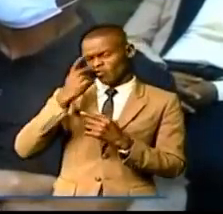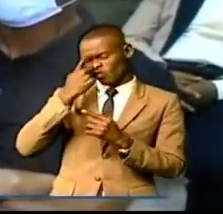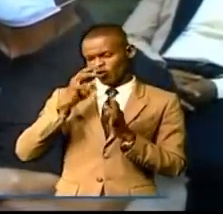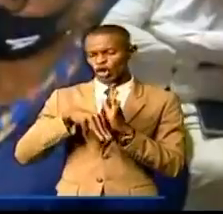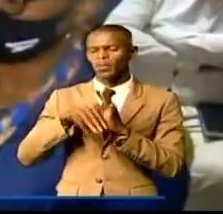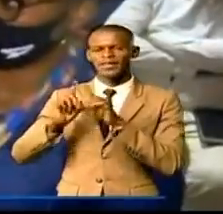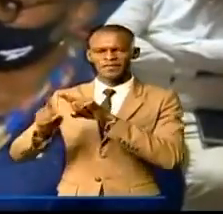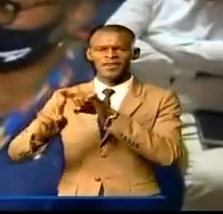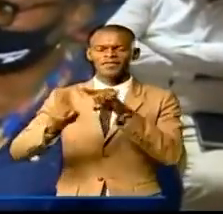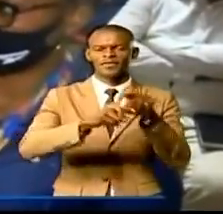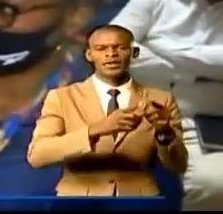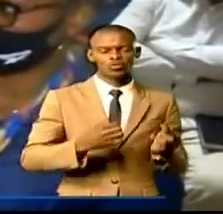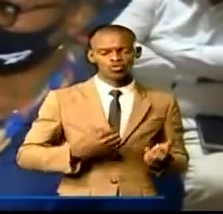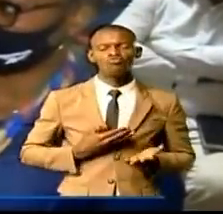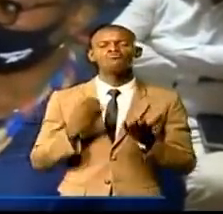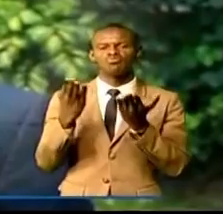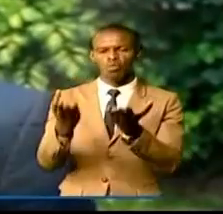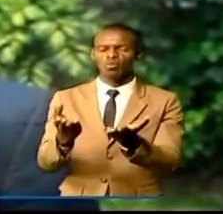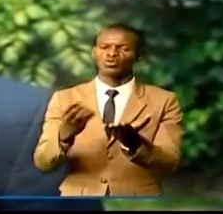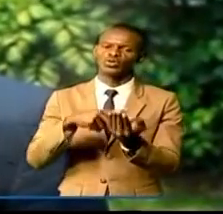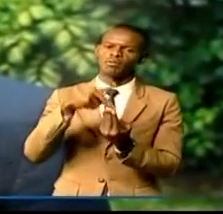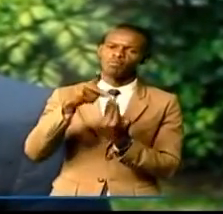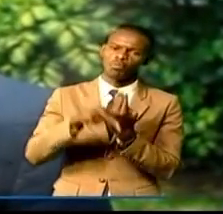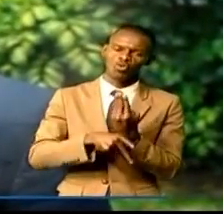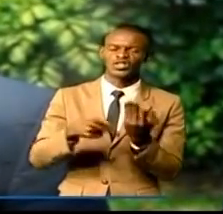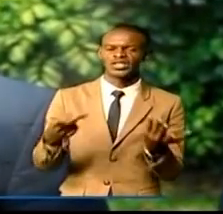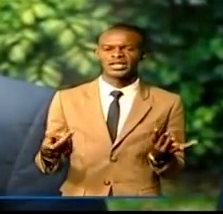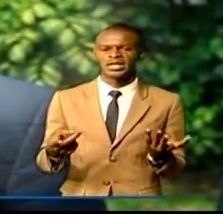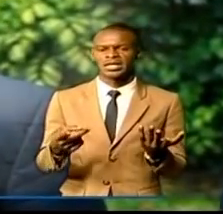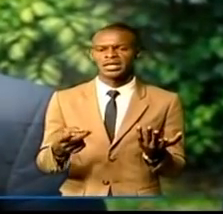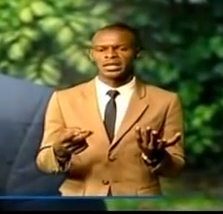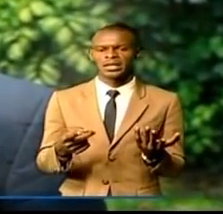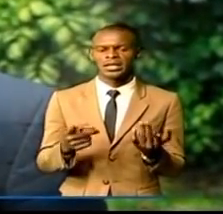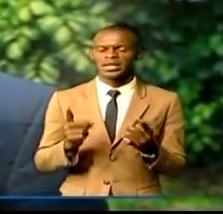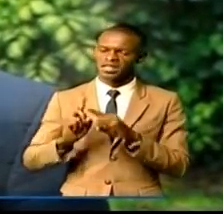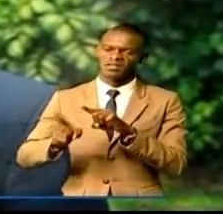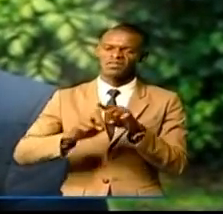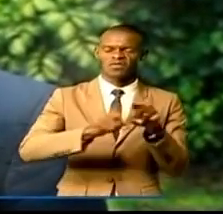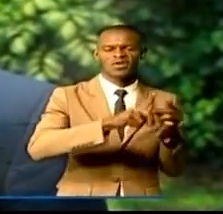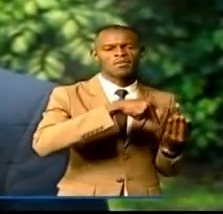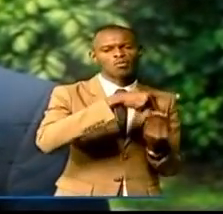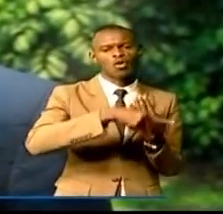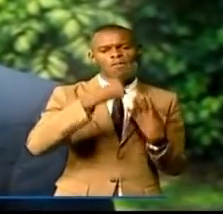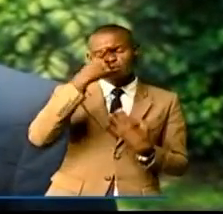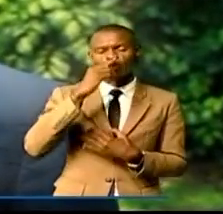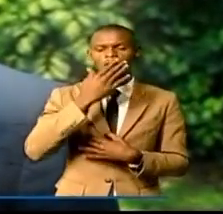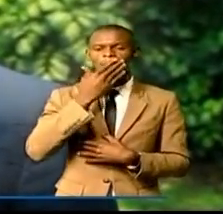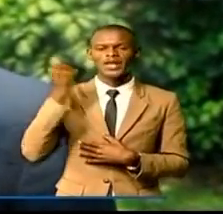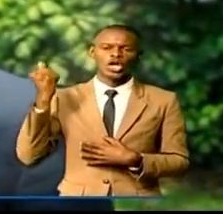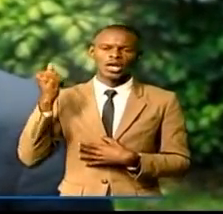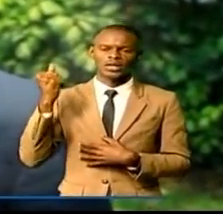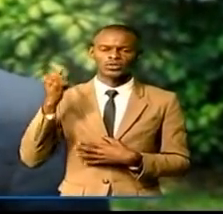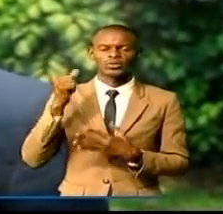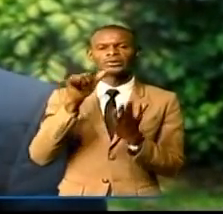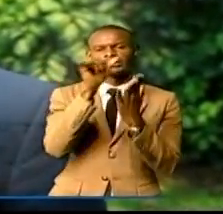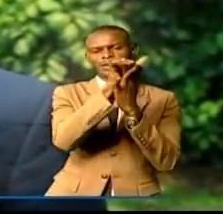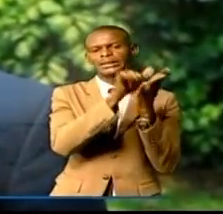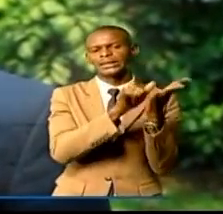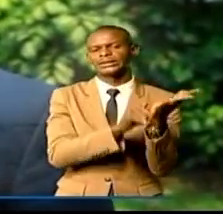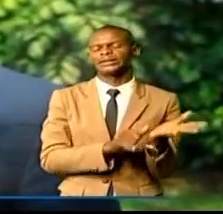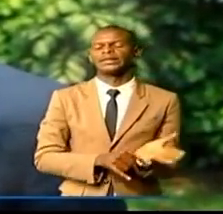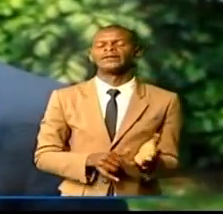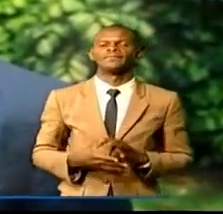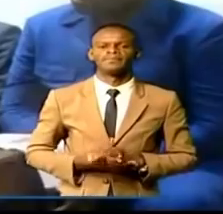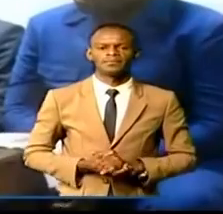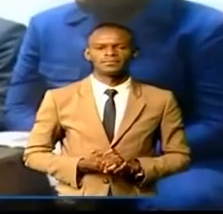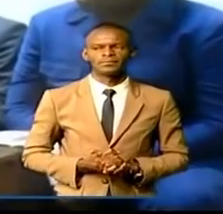projets, des propositions concrètes pour l'amélioration de ce qu'il y a comme situation ou indicateur